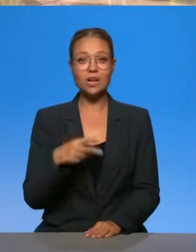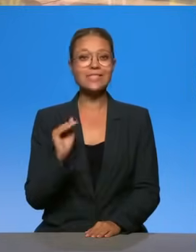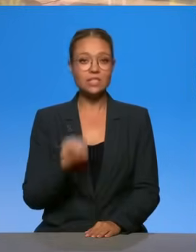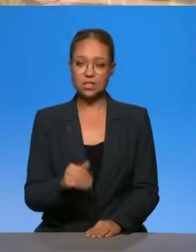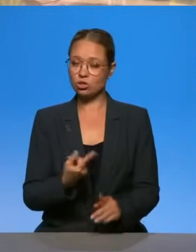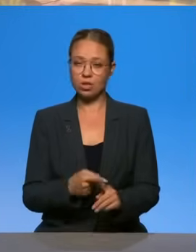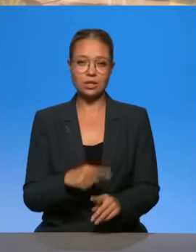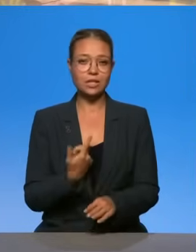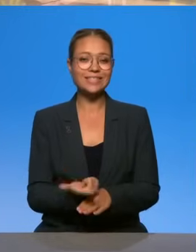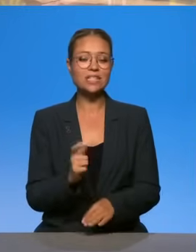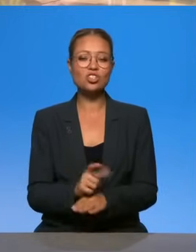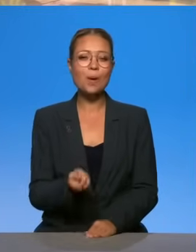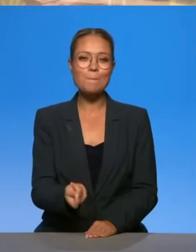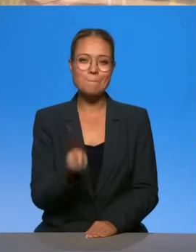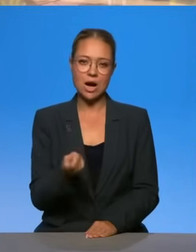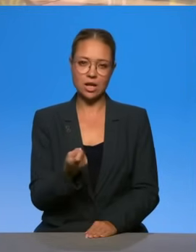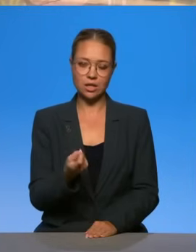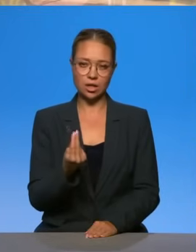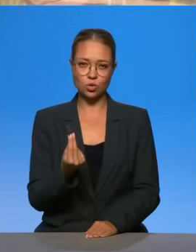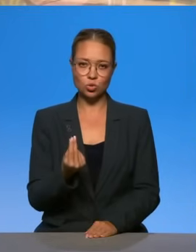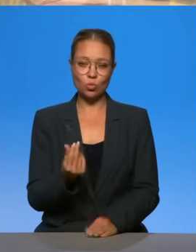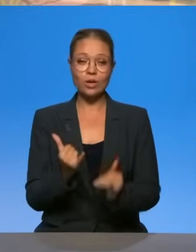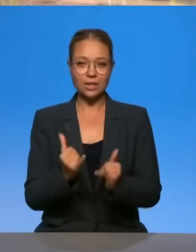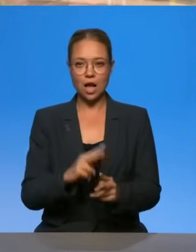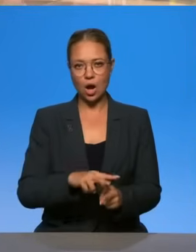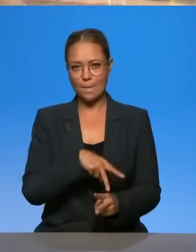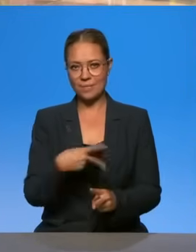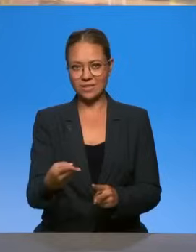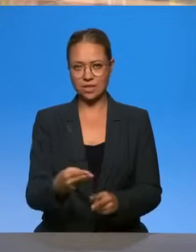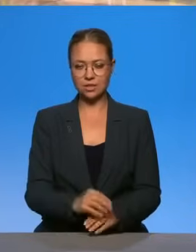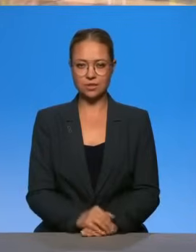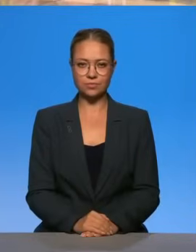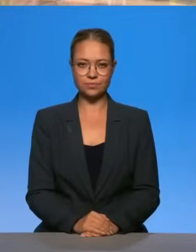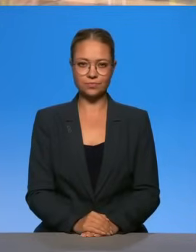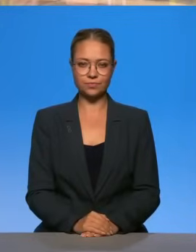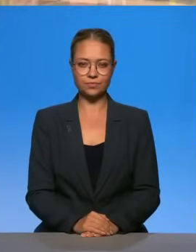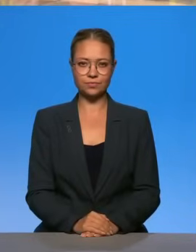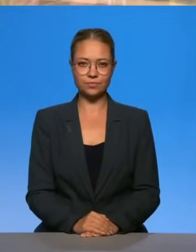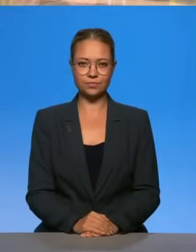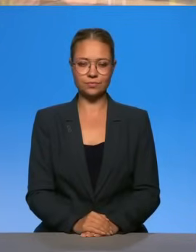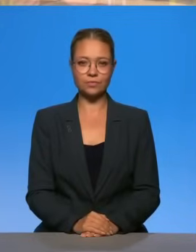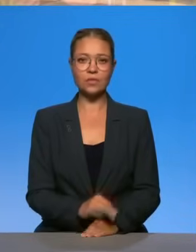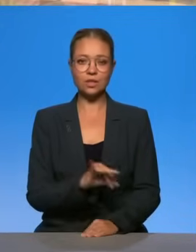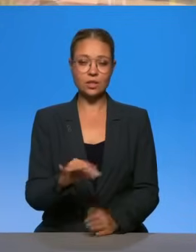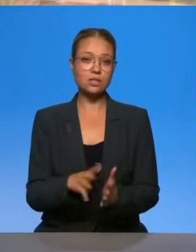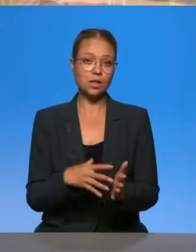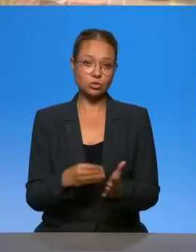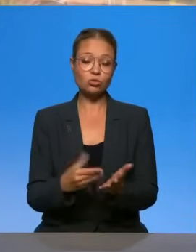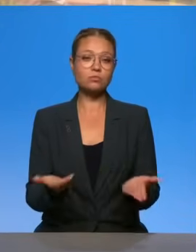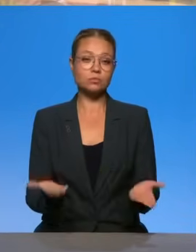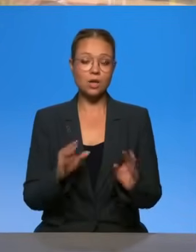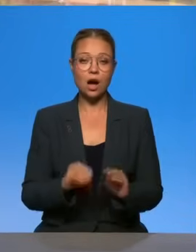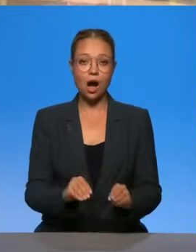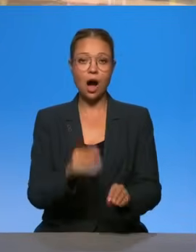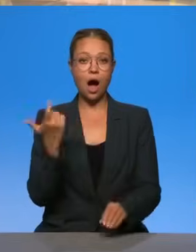сумма для того, чтобы компенсировать. И, соответственно, аграрии вынуждены